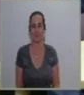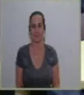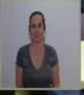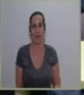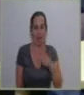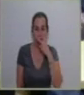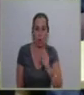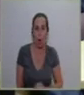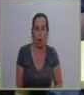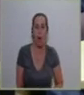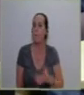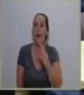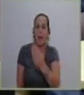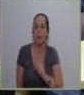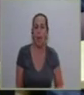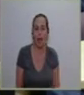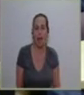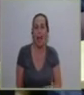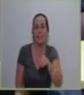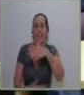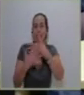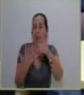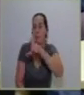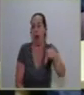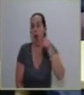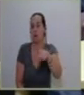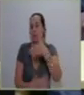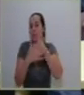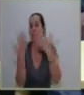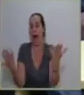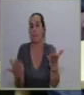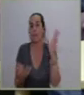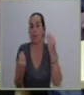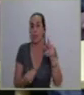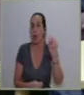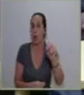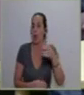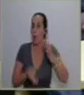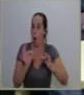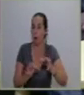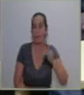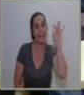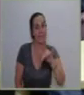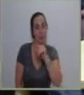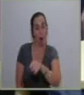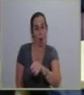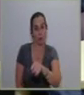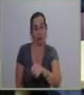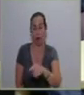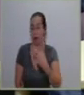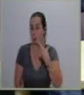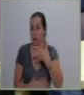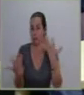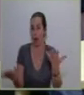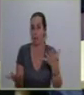אתה רואה נאוריי? מה אמרנו לך? אתה סתם מאשים אותה האשמות שווא, ועוד מעט נואל תהיה עורכת דין, היא תתבע אותך על הוצאת דיבה.